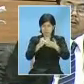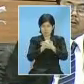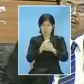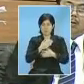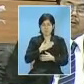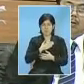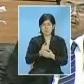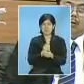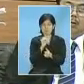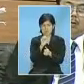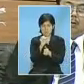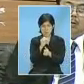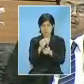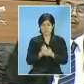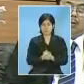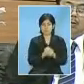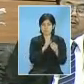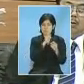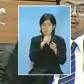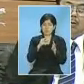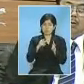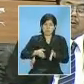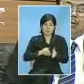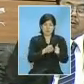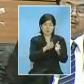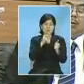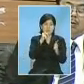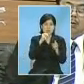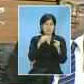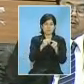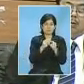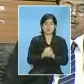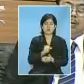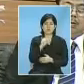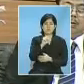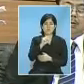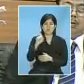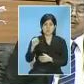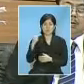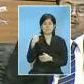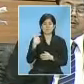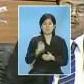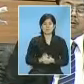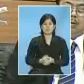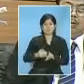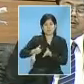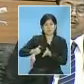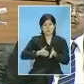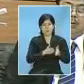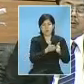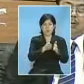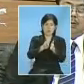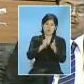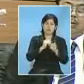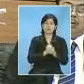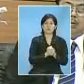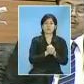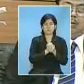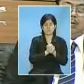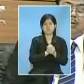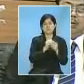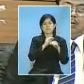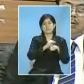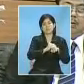ภายใต้คลองได้มครับเช่นคลองแสนๆเนี่ยเป็นส่วนหนึ่งหรือคลองราดพร้าวหรือคลองต่างๆที่มีขนาด